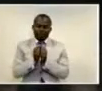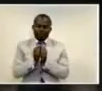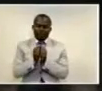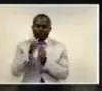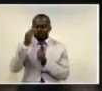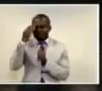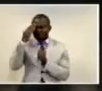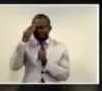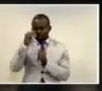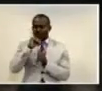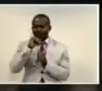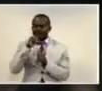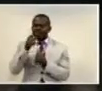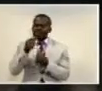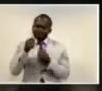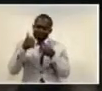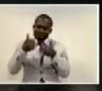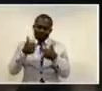kuko ntabwo bikwiye